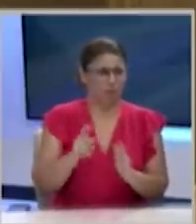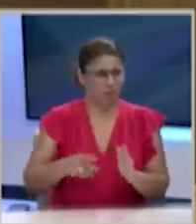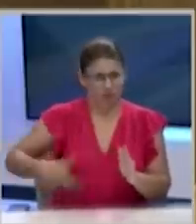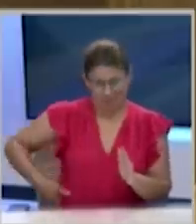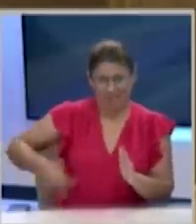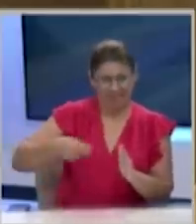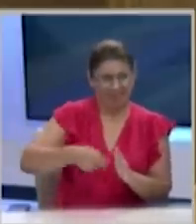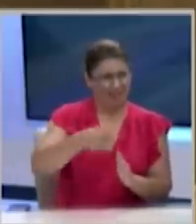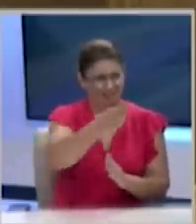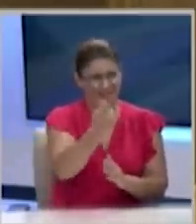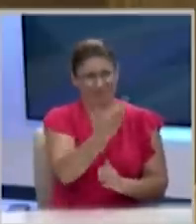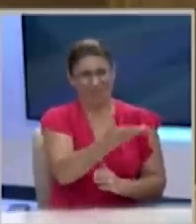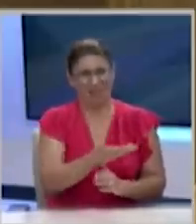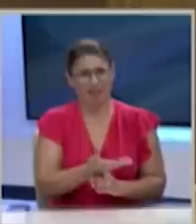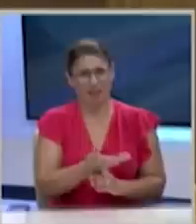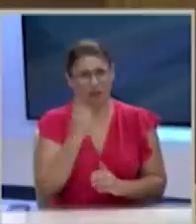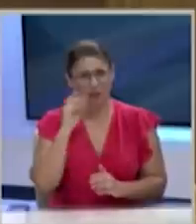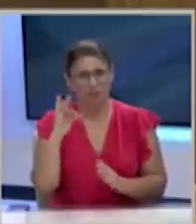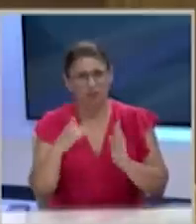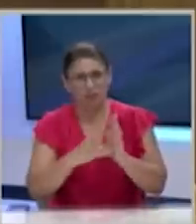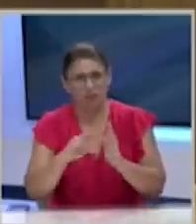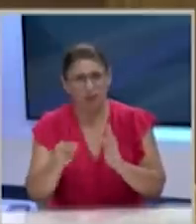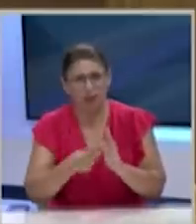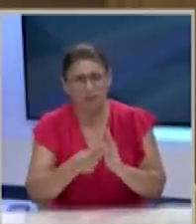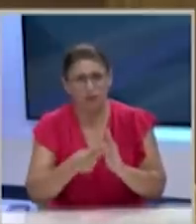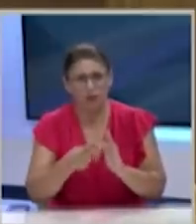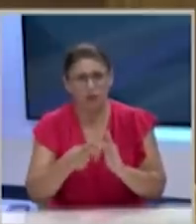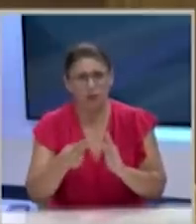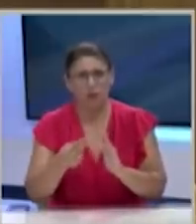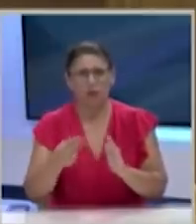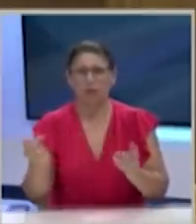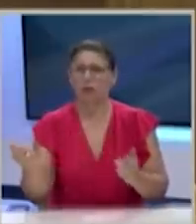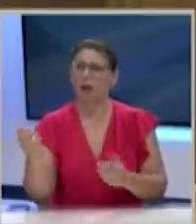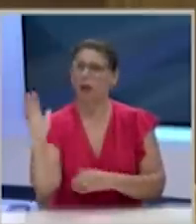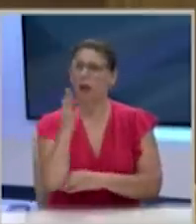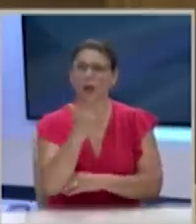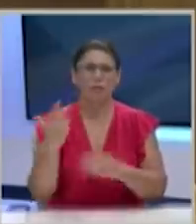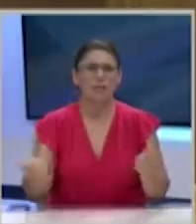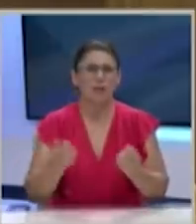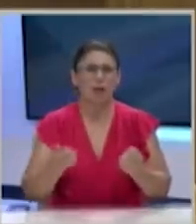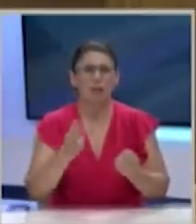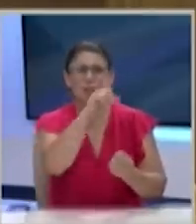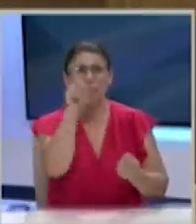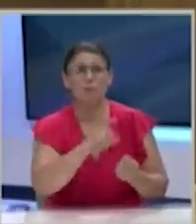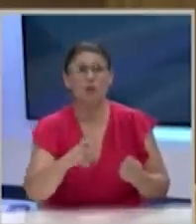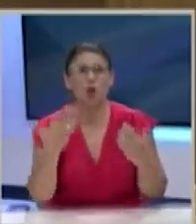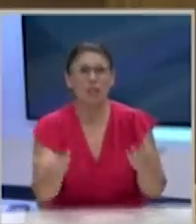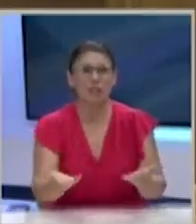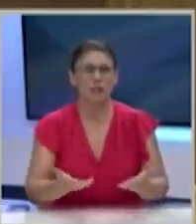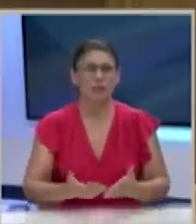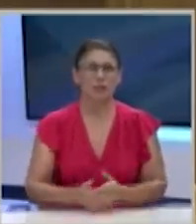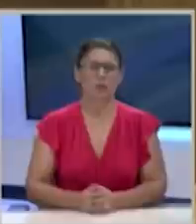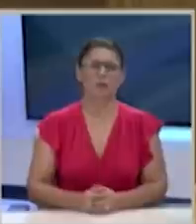σας οικονομικά δεδομένα. Ξέρετε πόσα είναι 50.000 ευρώ για τους δασεργάτες, είναι θέμα ζωής. Πάμε παρακάτω.